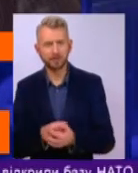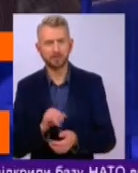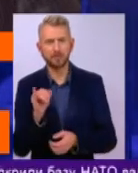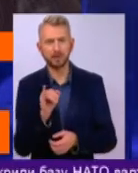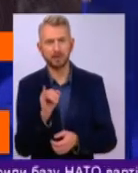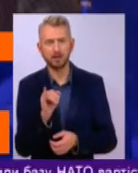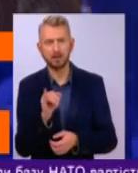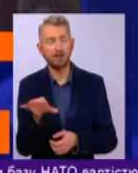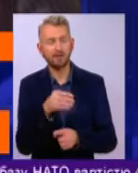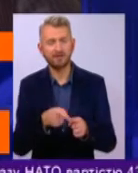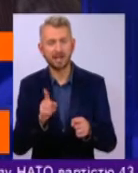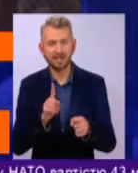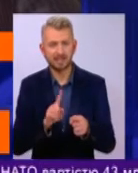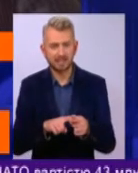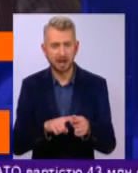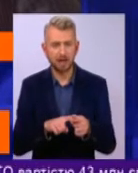Все це